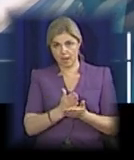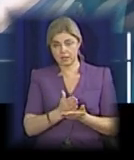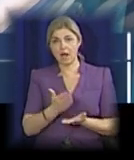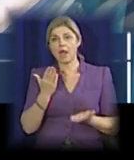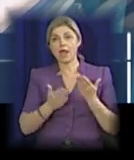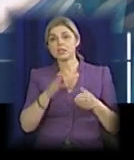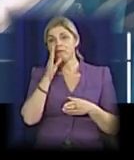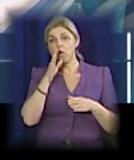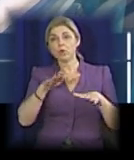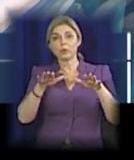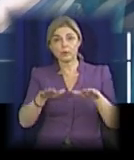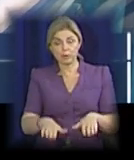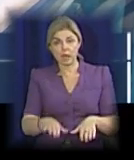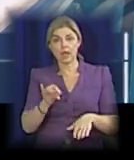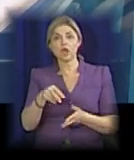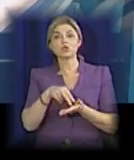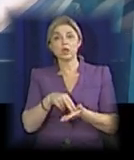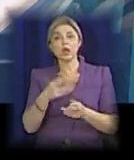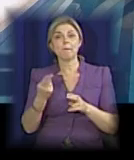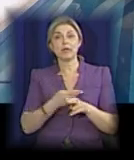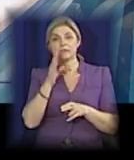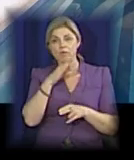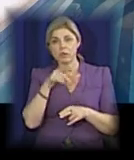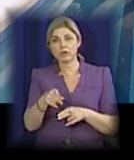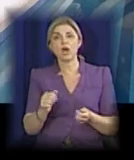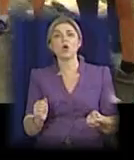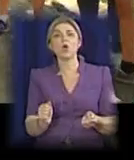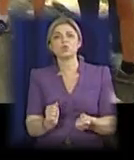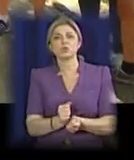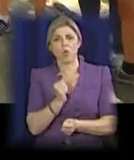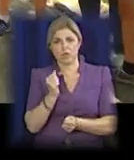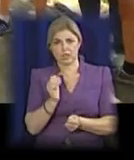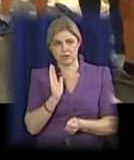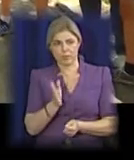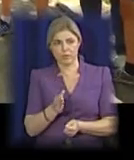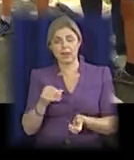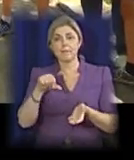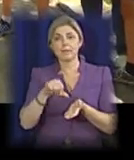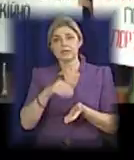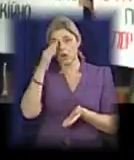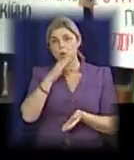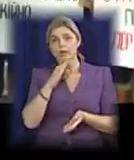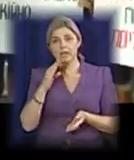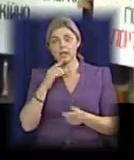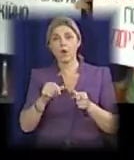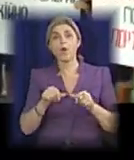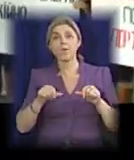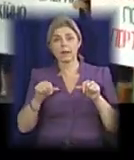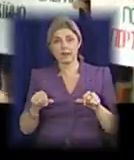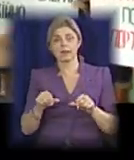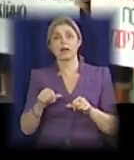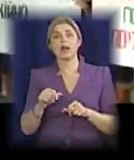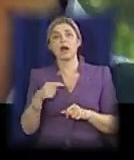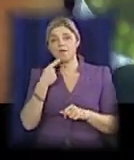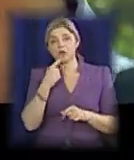Якщо ми спустимо воду і він стоятиме без води, він розсохнеться. Представник батьківського комітету плавців Володимир Нач